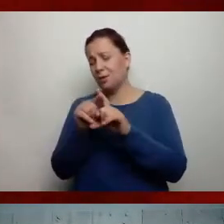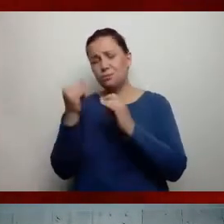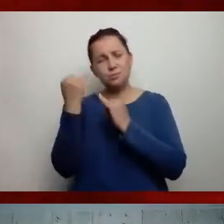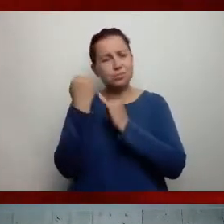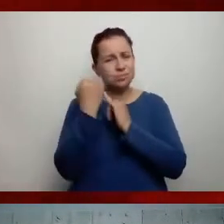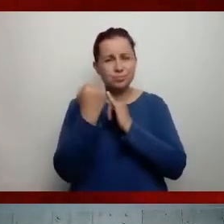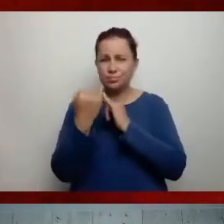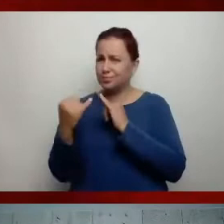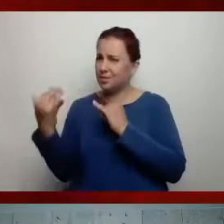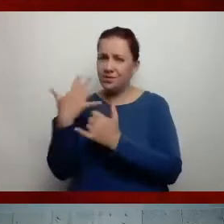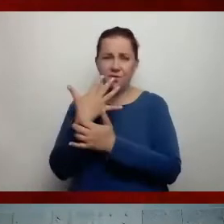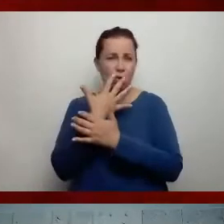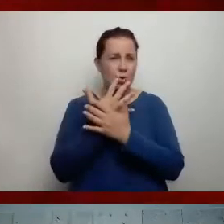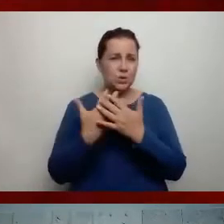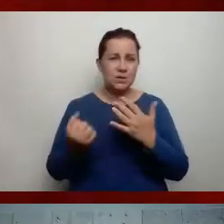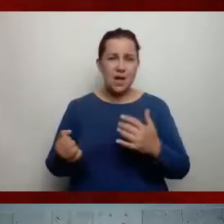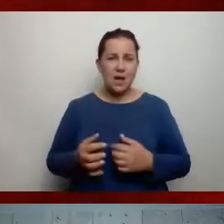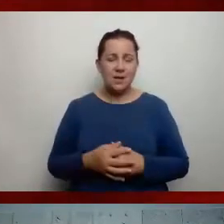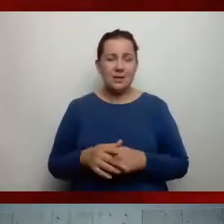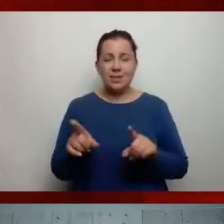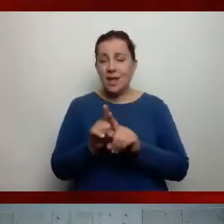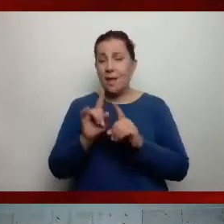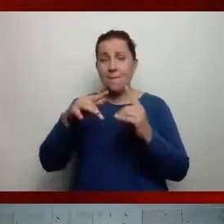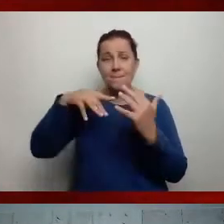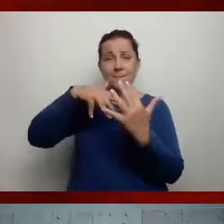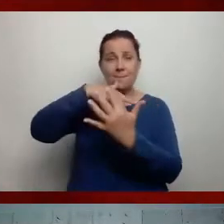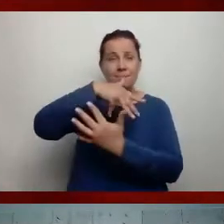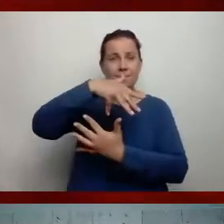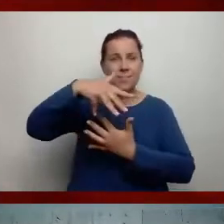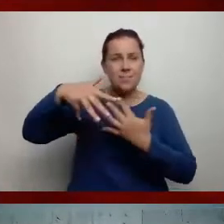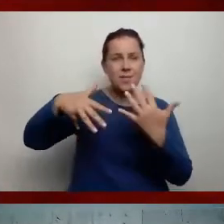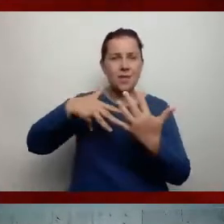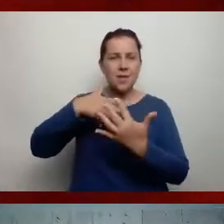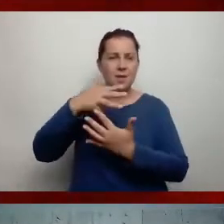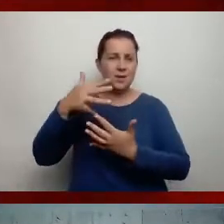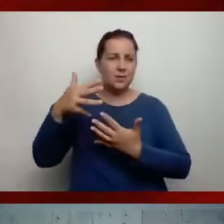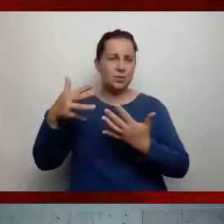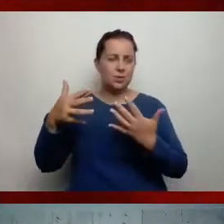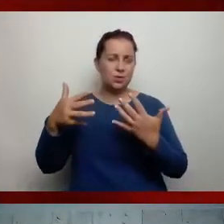właśnie pomieszanie pewnych poziomów, czy zderzenie